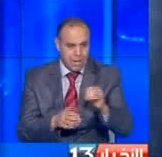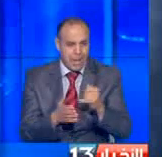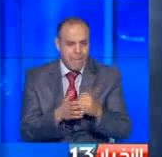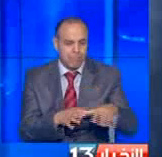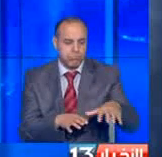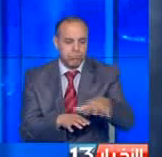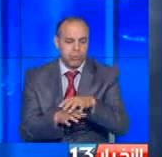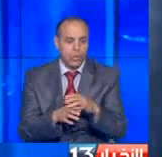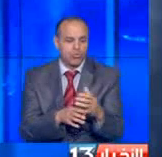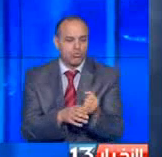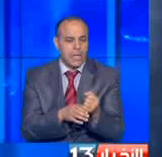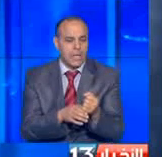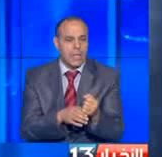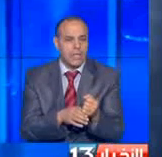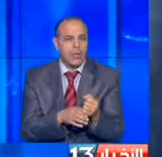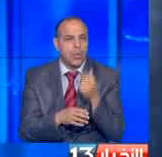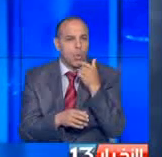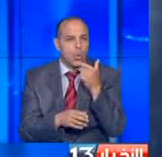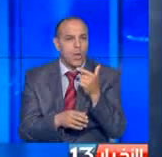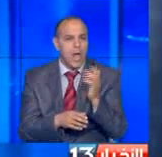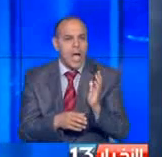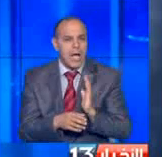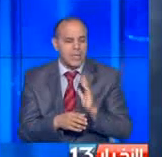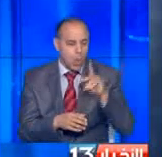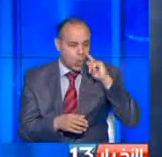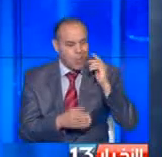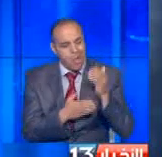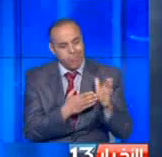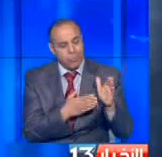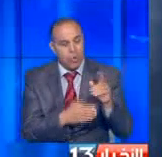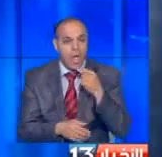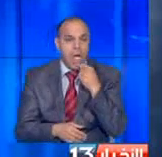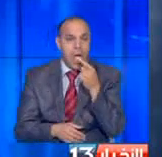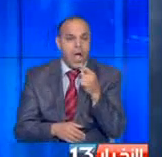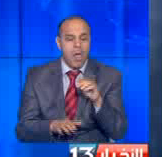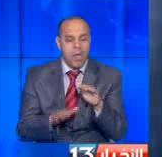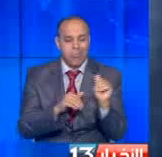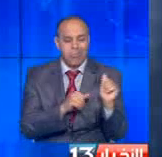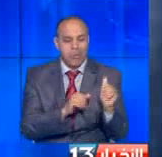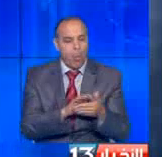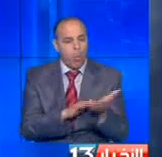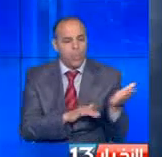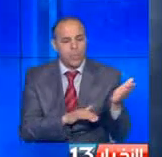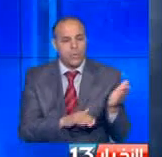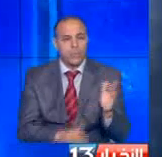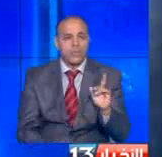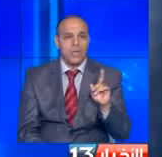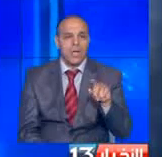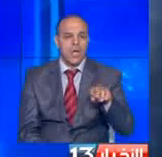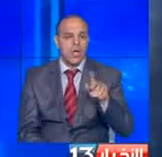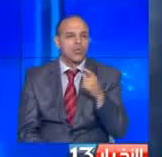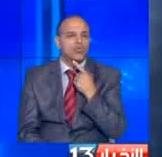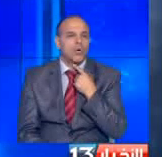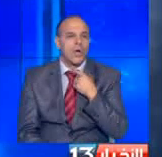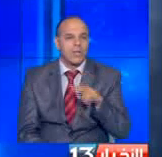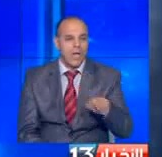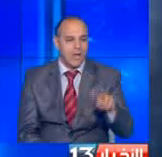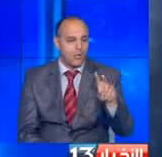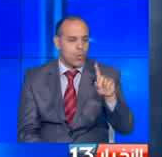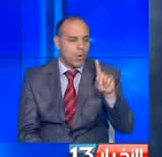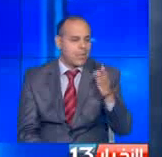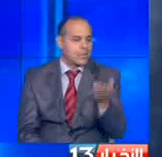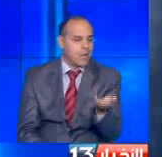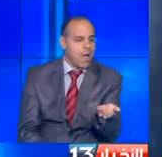المناطق الخاضعه لسيطره القوات الكرديه انسحبت الى خط يونيو جوان اربعه عشره